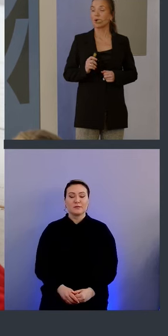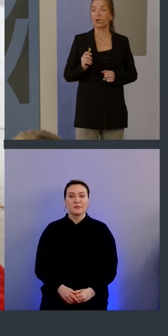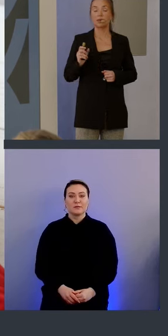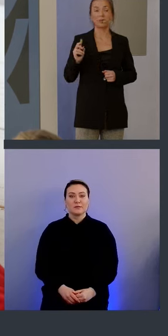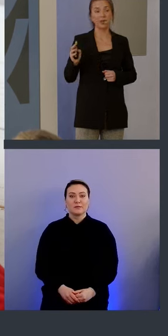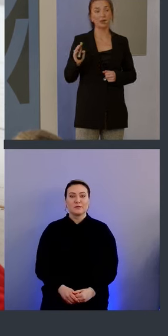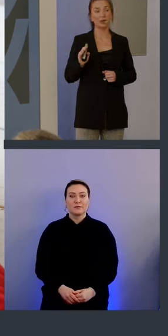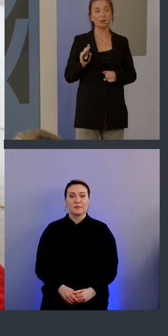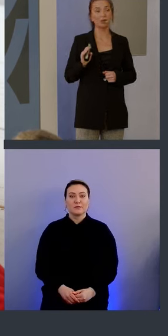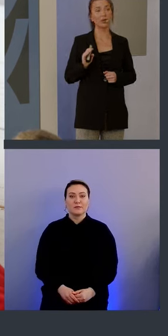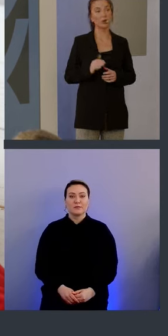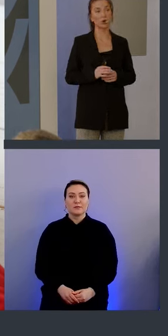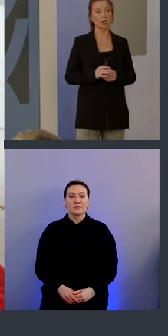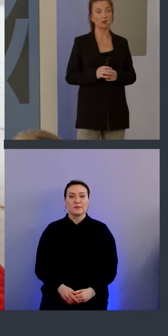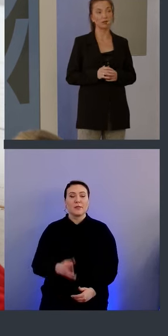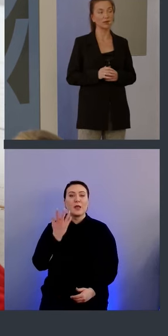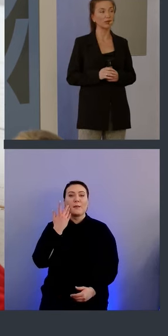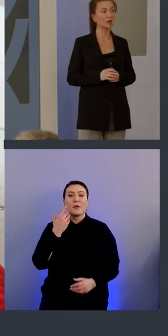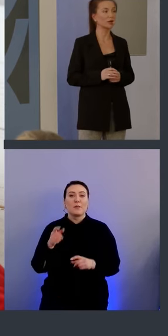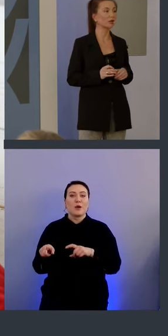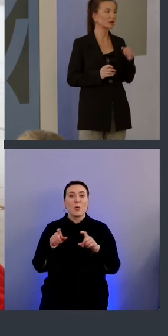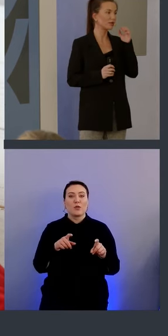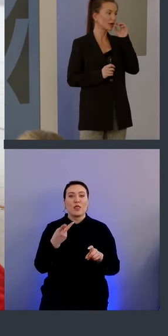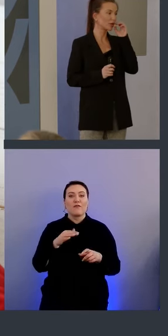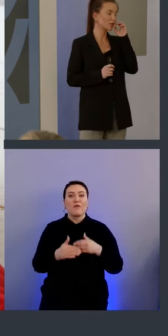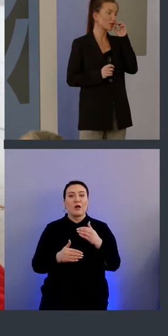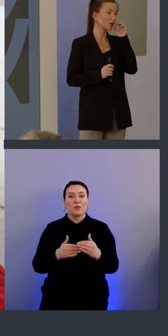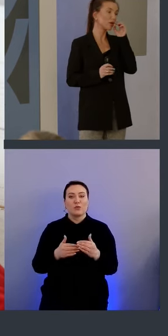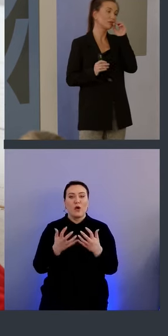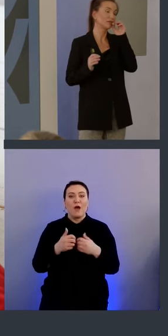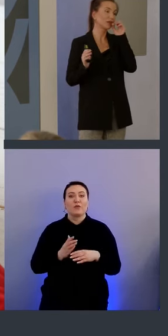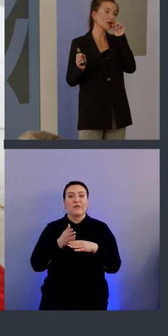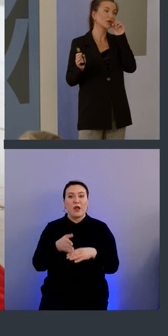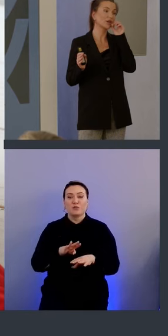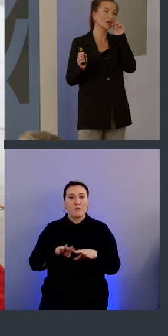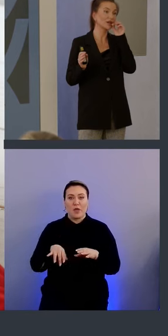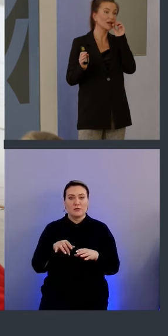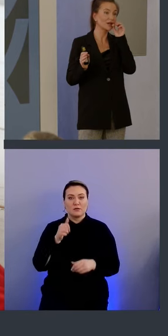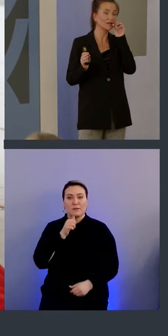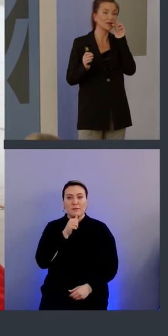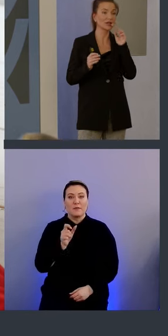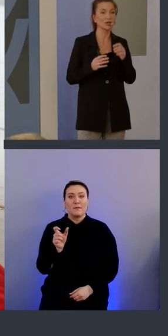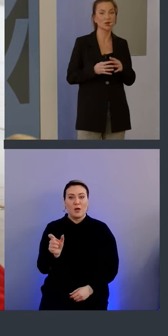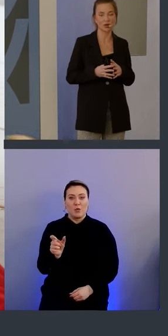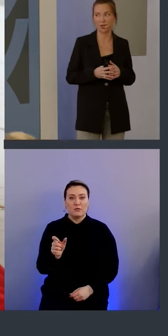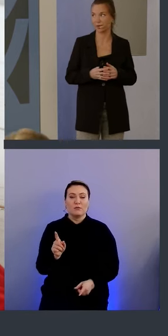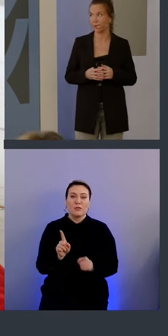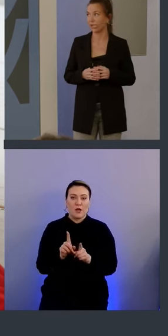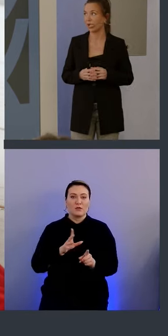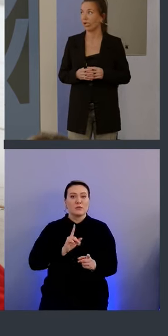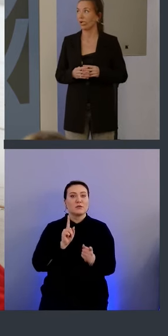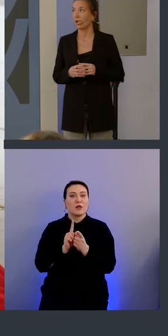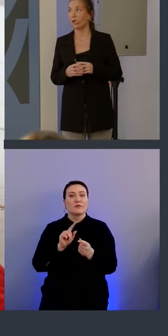пароль. При переходе на двухфакторную аутентификацию без пароля также сталкивались со